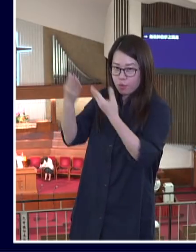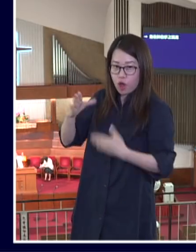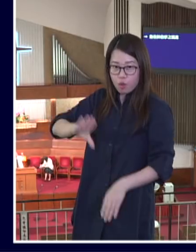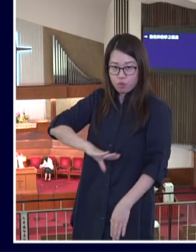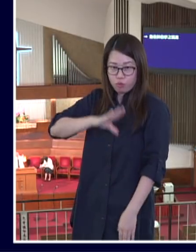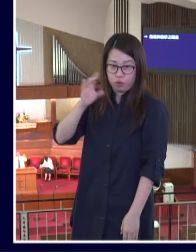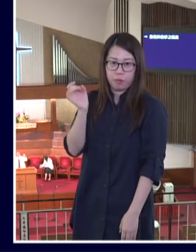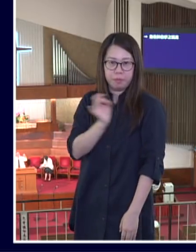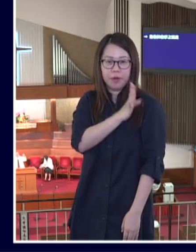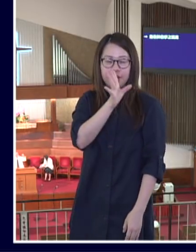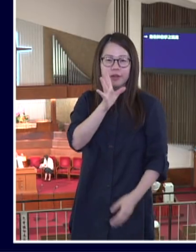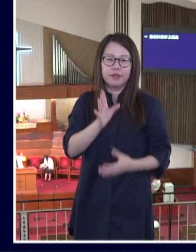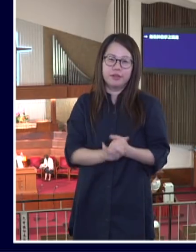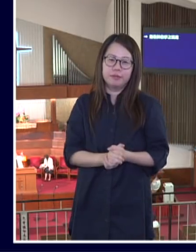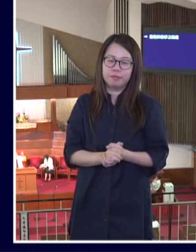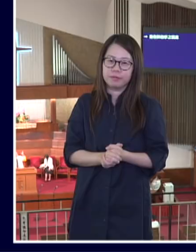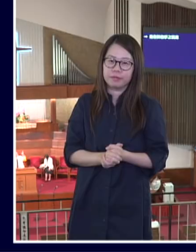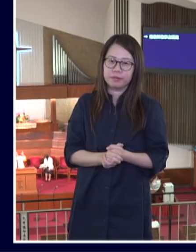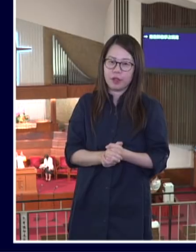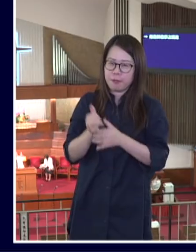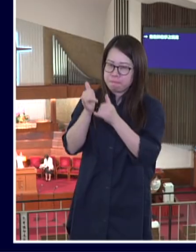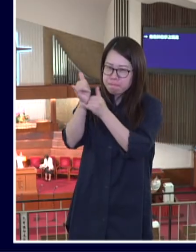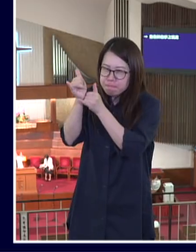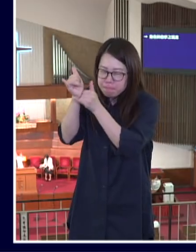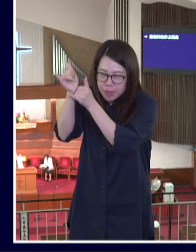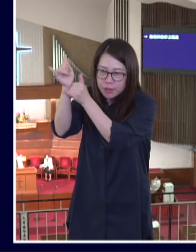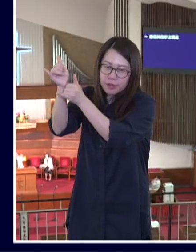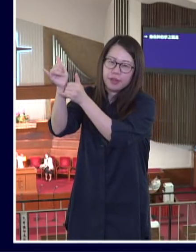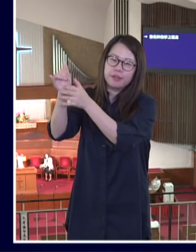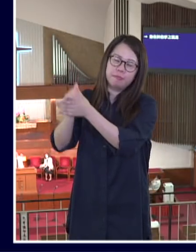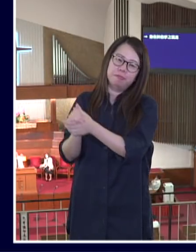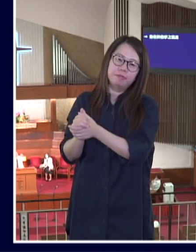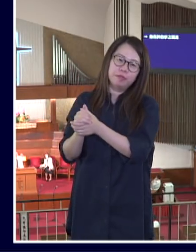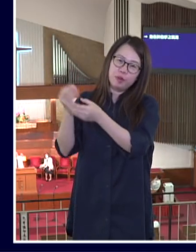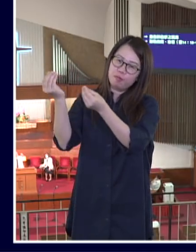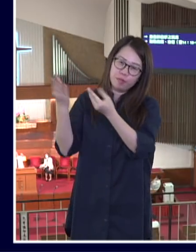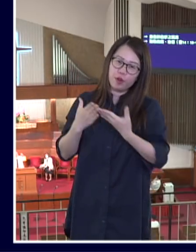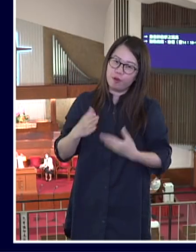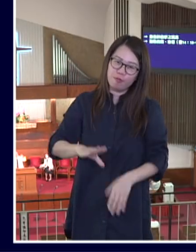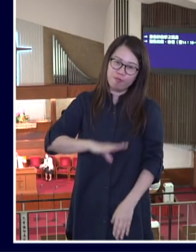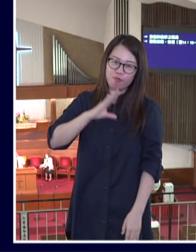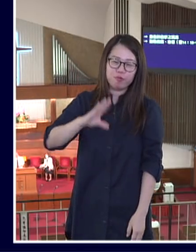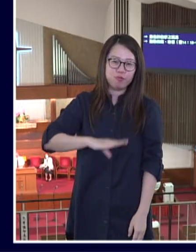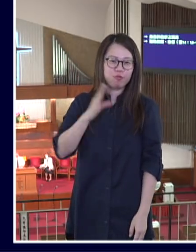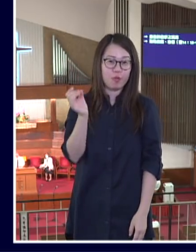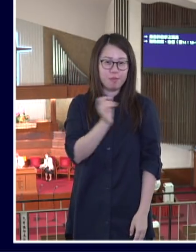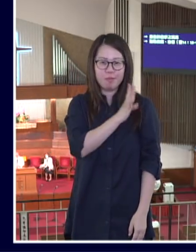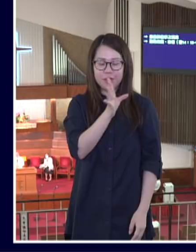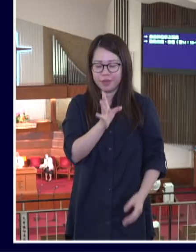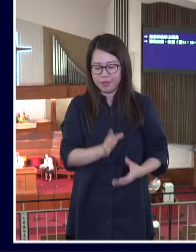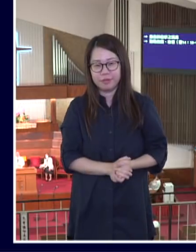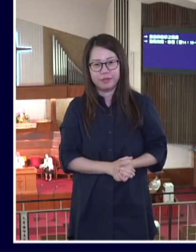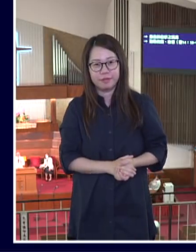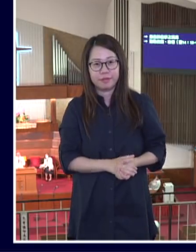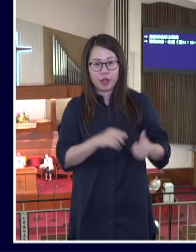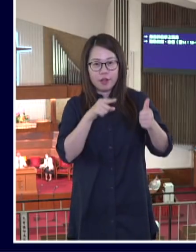我就是拖住神的手，我跟住我就可以很满足。 加勒的满呢，其